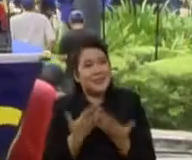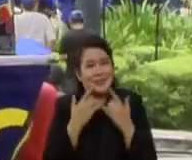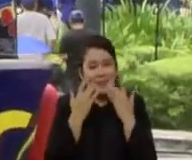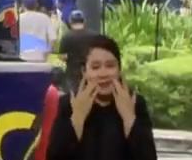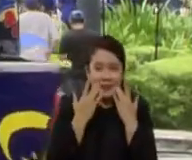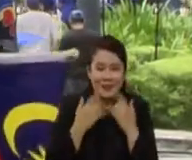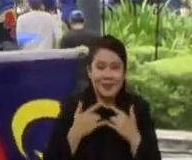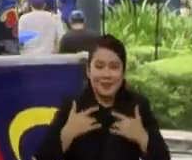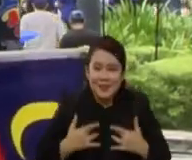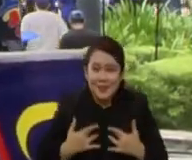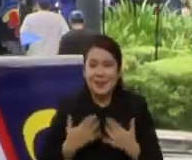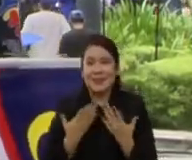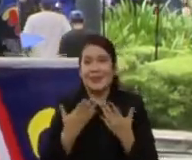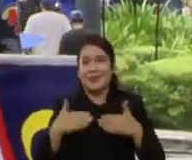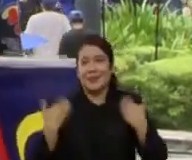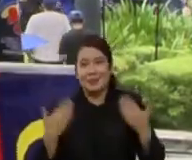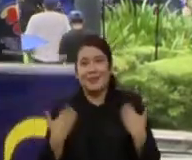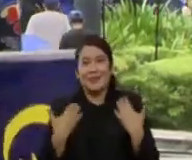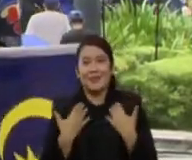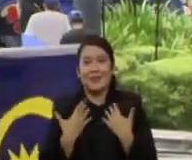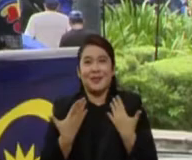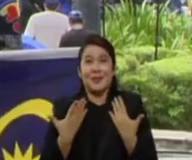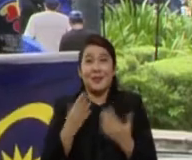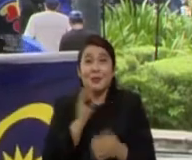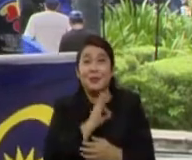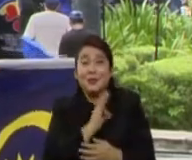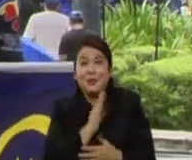gembira ada, terharu pun ada kerana melihat